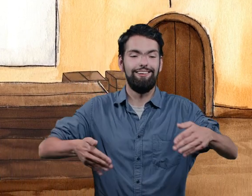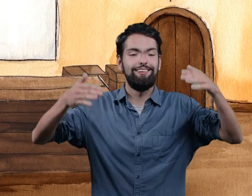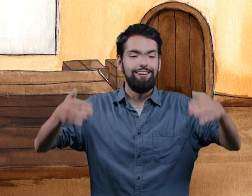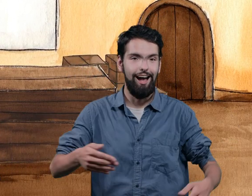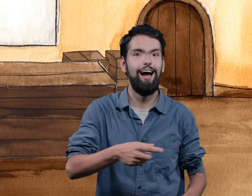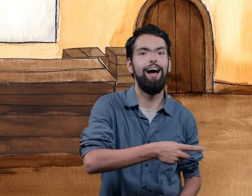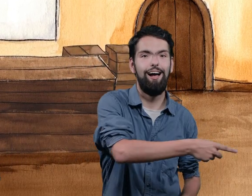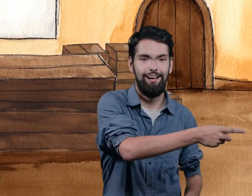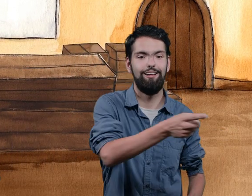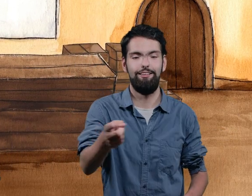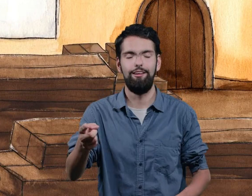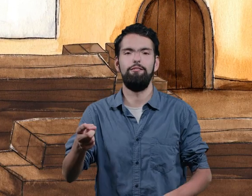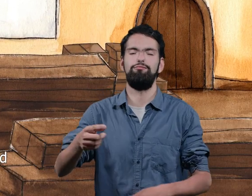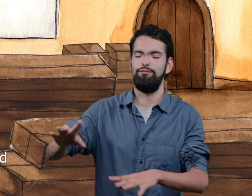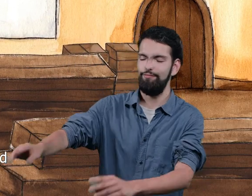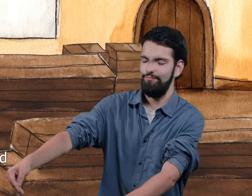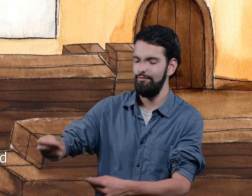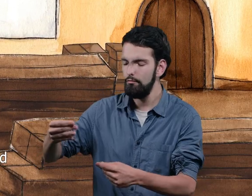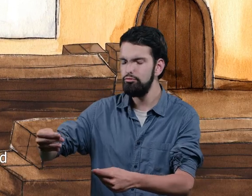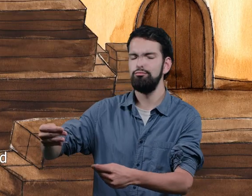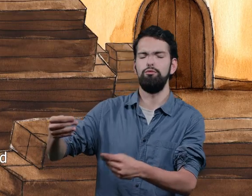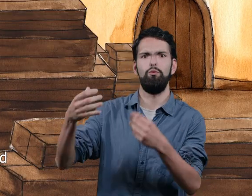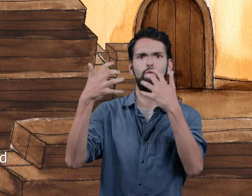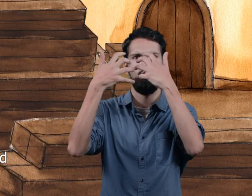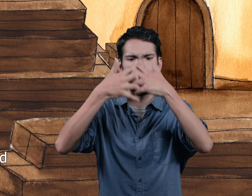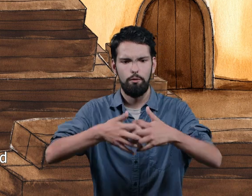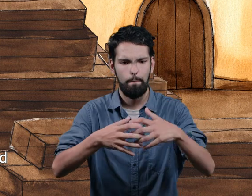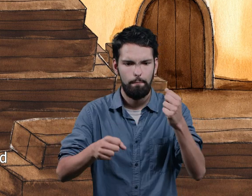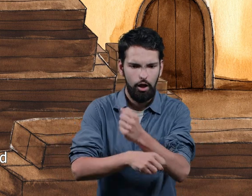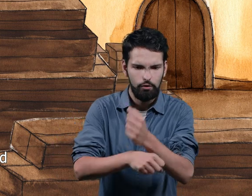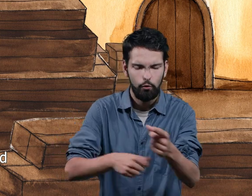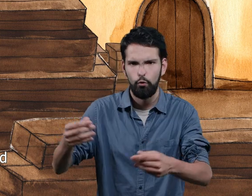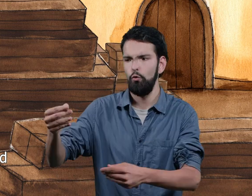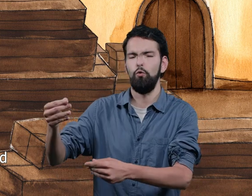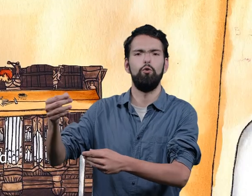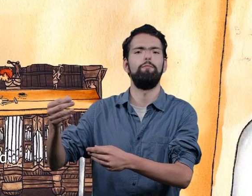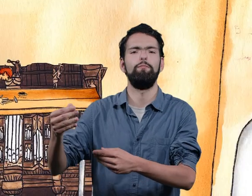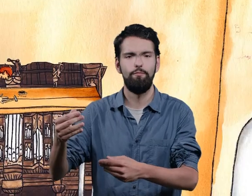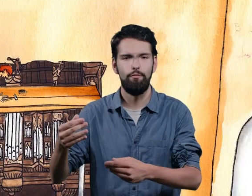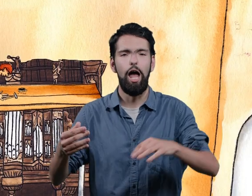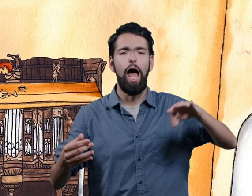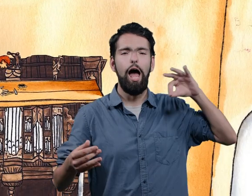Eindelijk staat het orgel in de kerk. In stukken. Als een heel ingewikkeld bouwpakket.